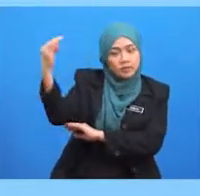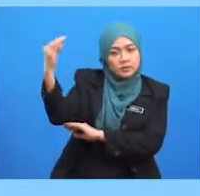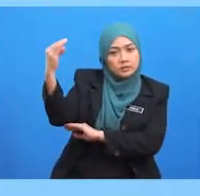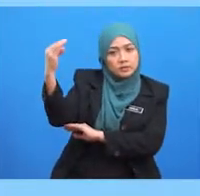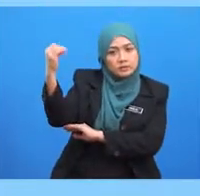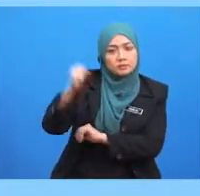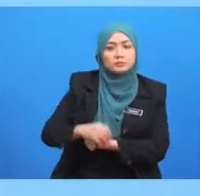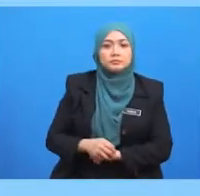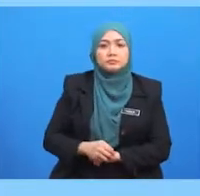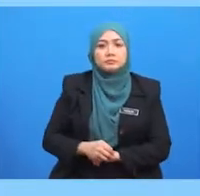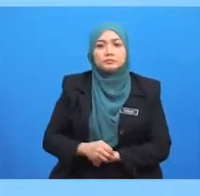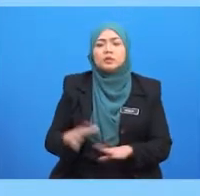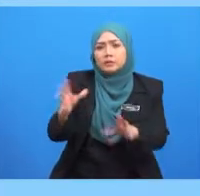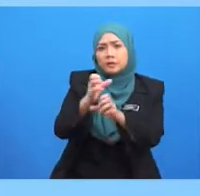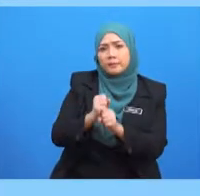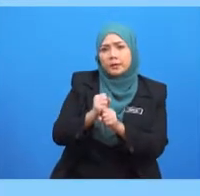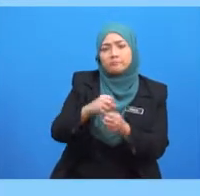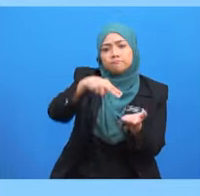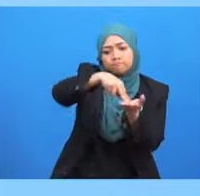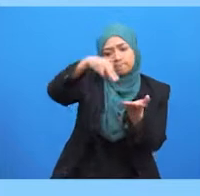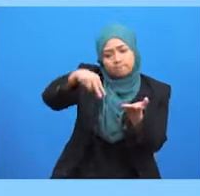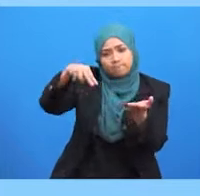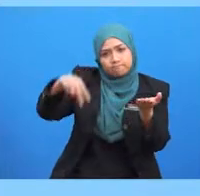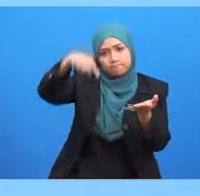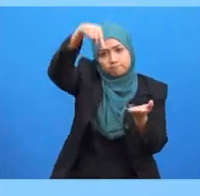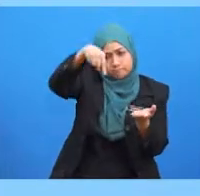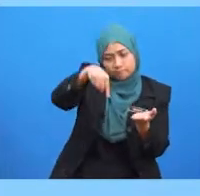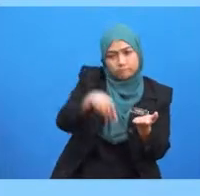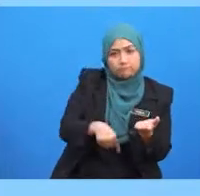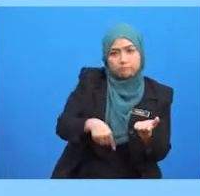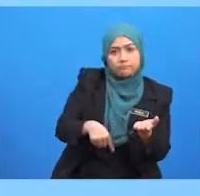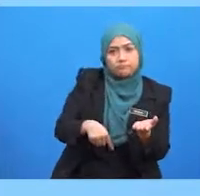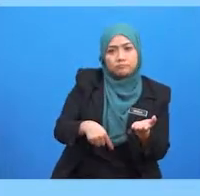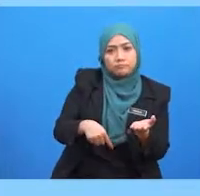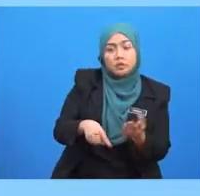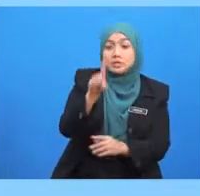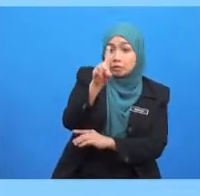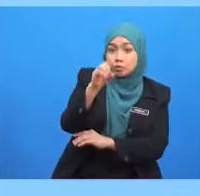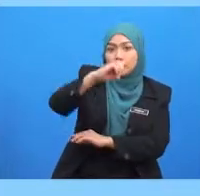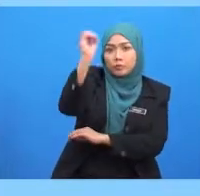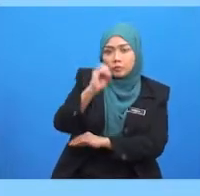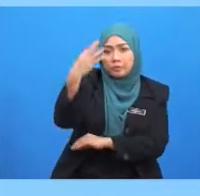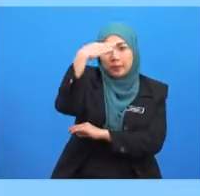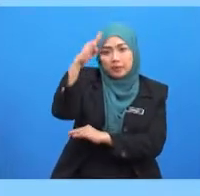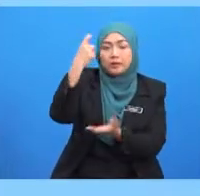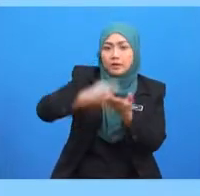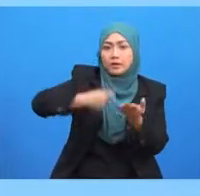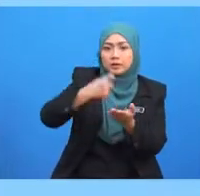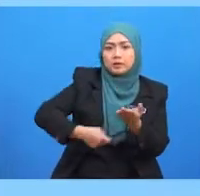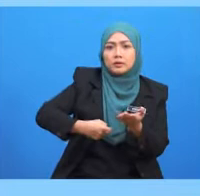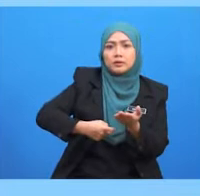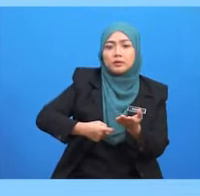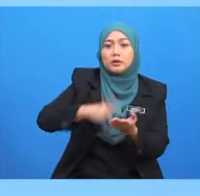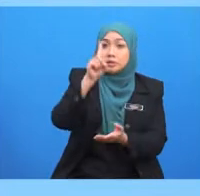adalah Hai terdapat penurunan sebanyak 114 harga minuman